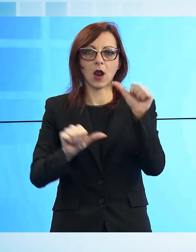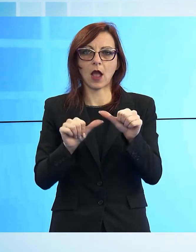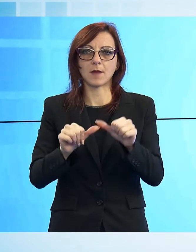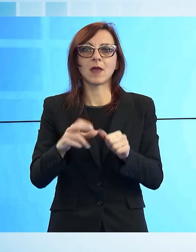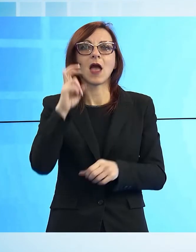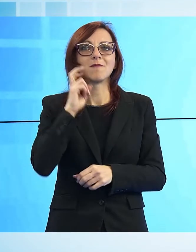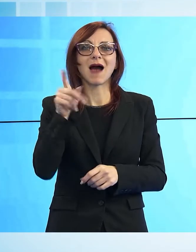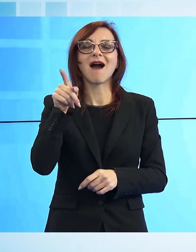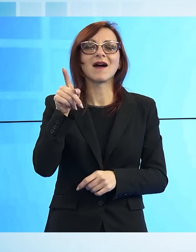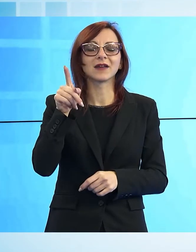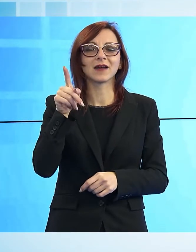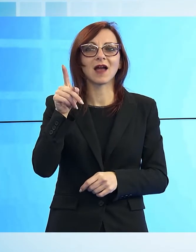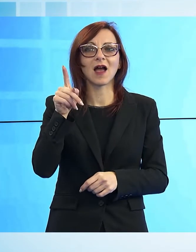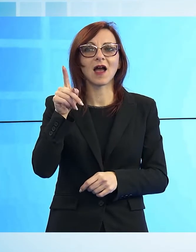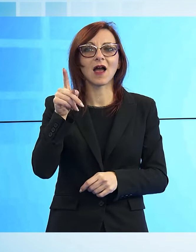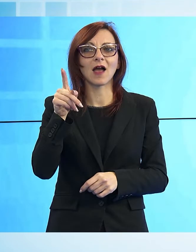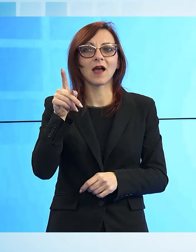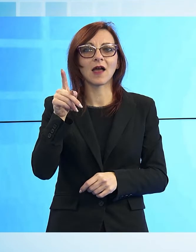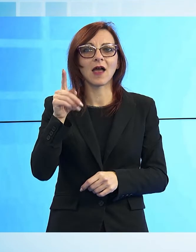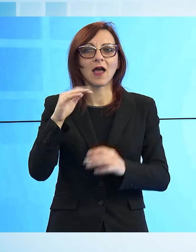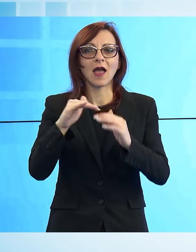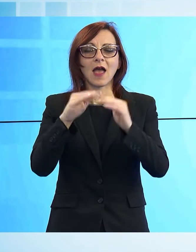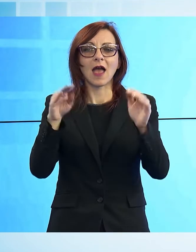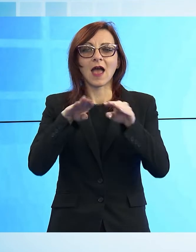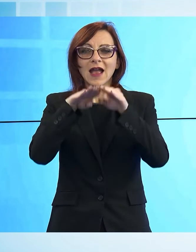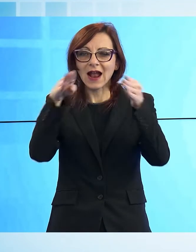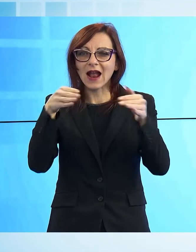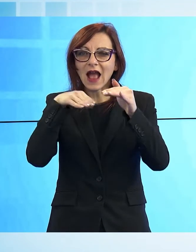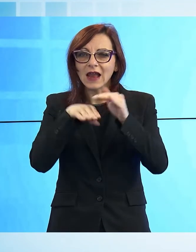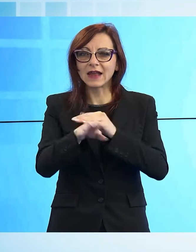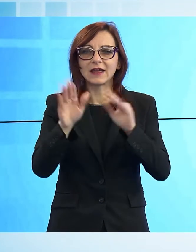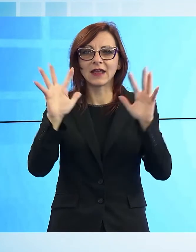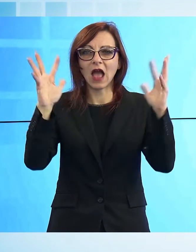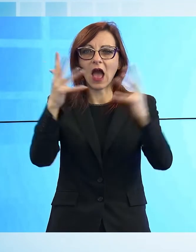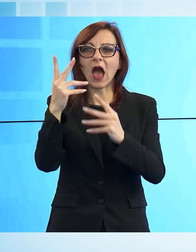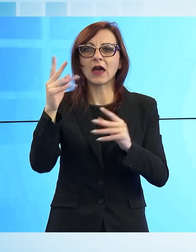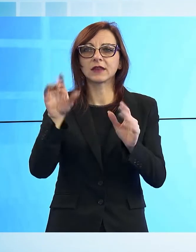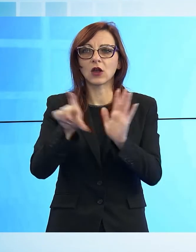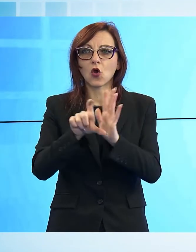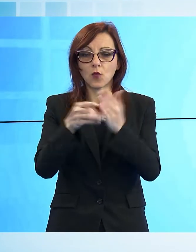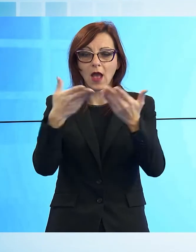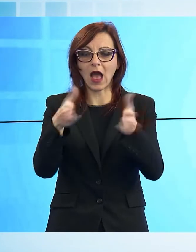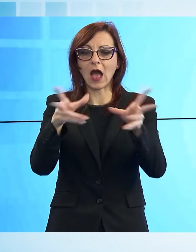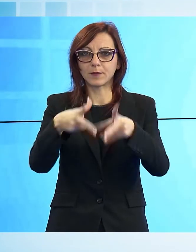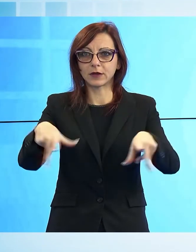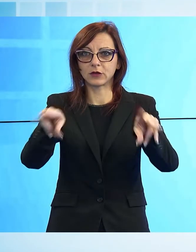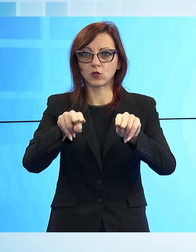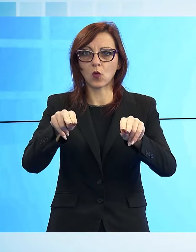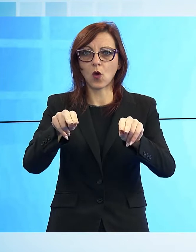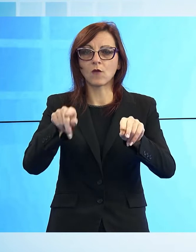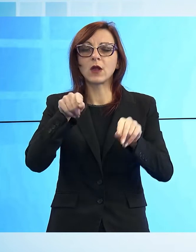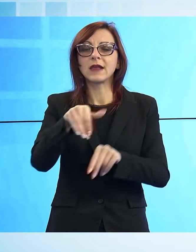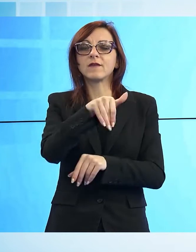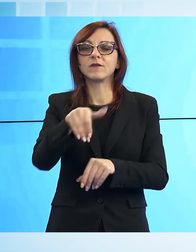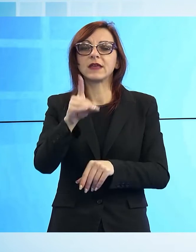stata riaperta la Galleria Comunale di Arte. La Galleria Comunale di Via di Borgo a Barga è tornata